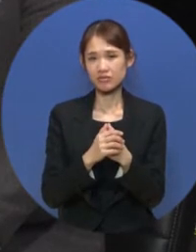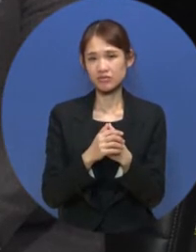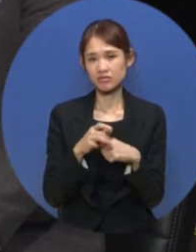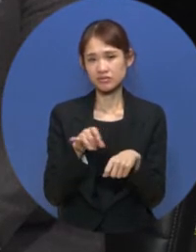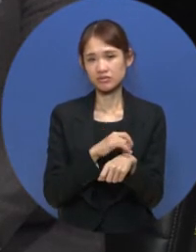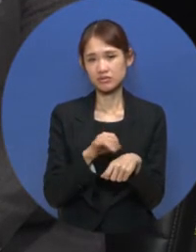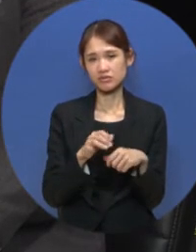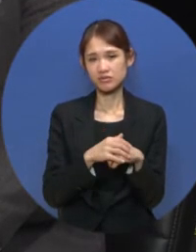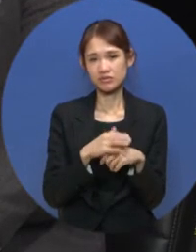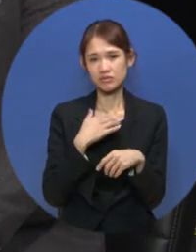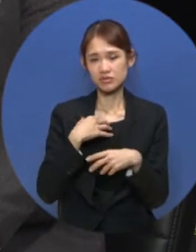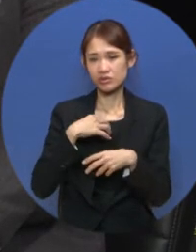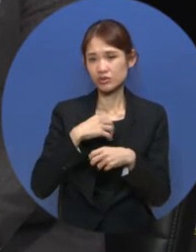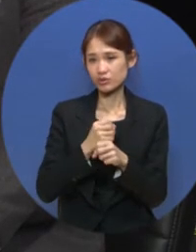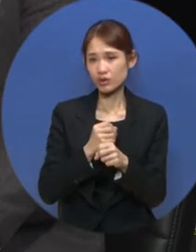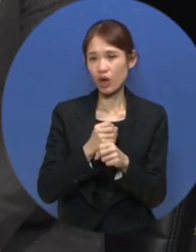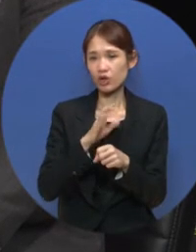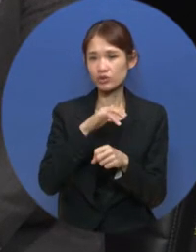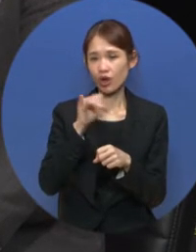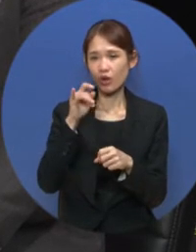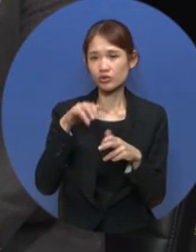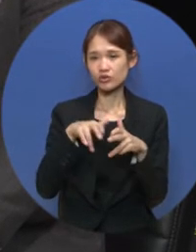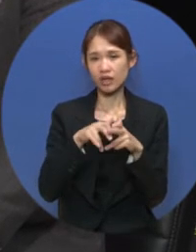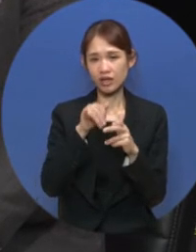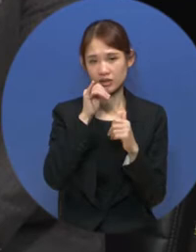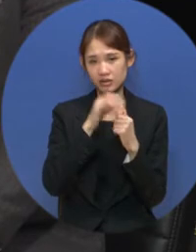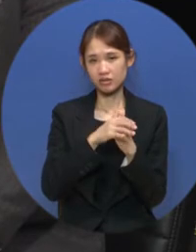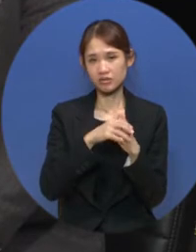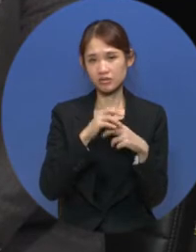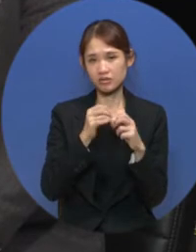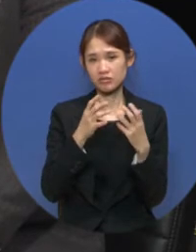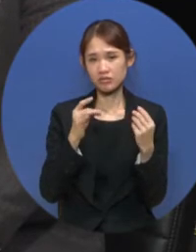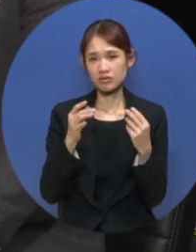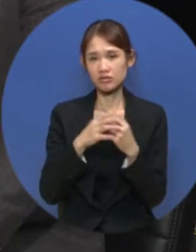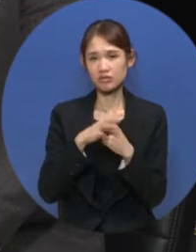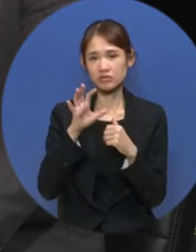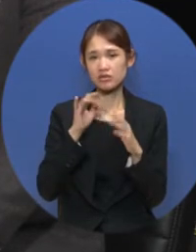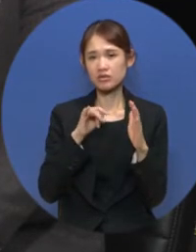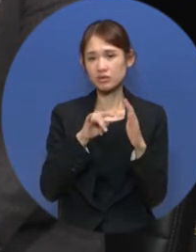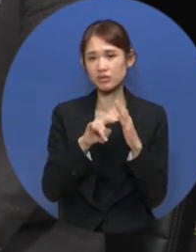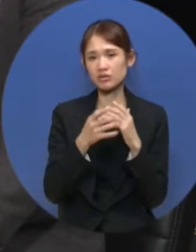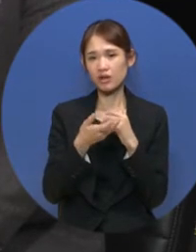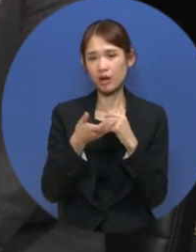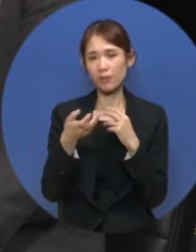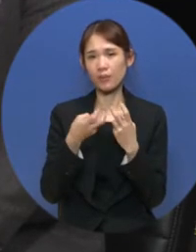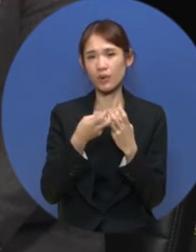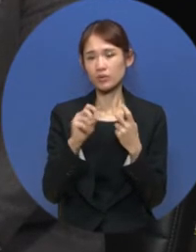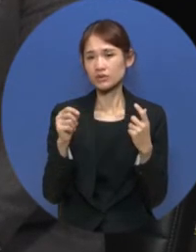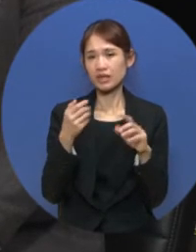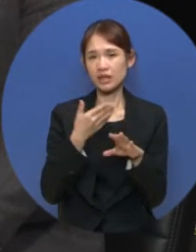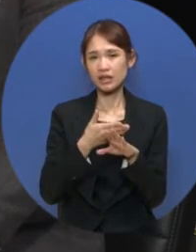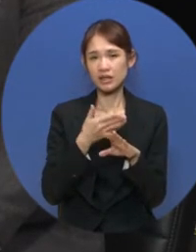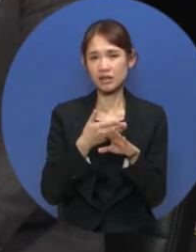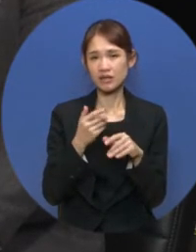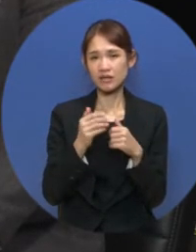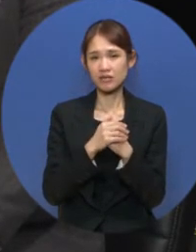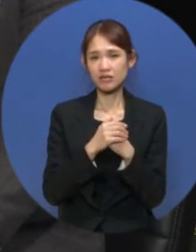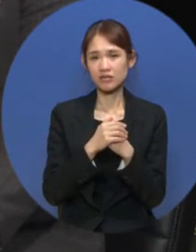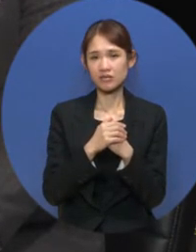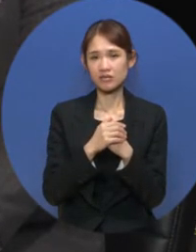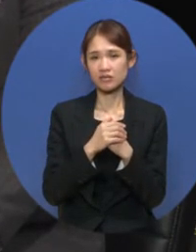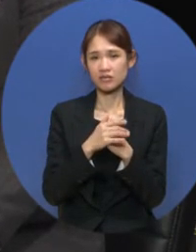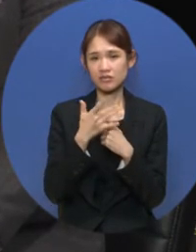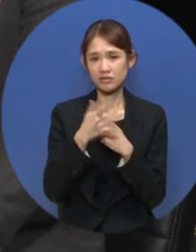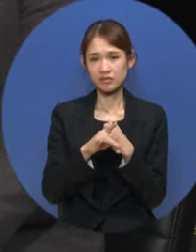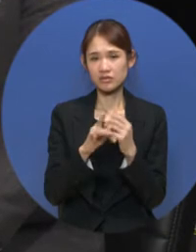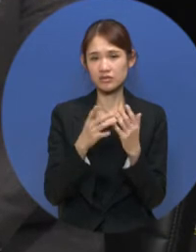특히나 저는 척수장애인인데요. 척수장애인들 같은 경우 뭐 화장실 이용하는 방법이 조금은 달라요. 네. 그 뭐